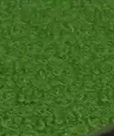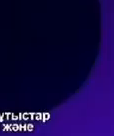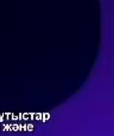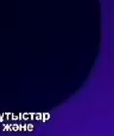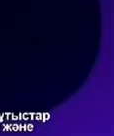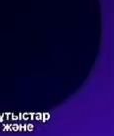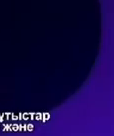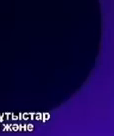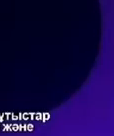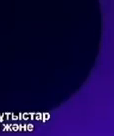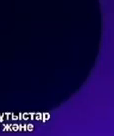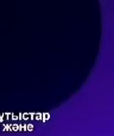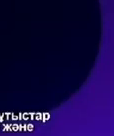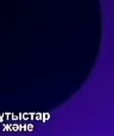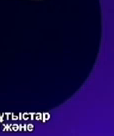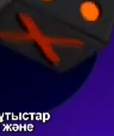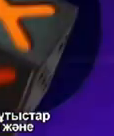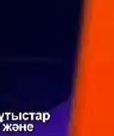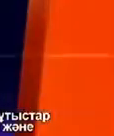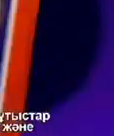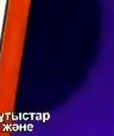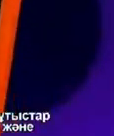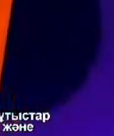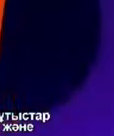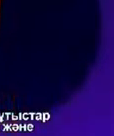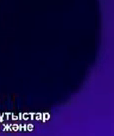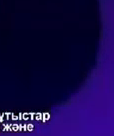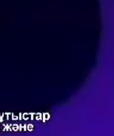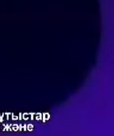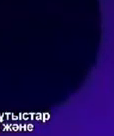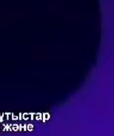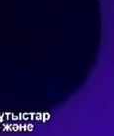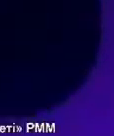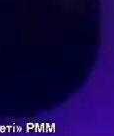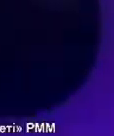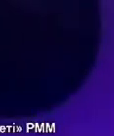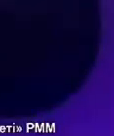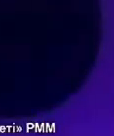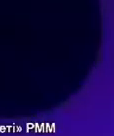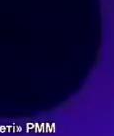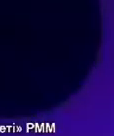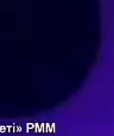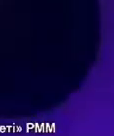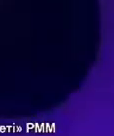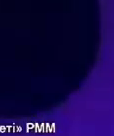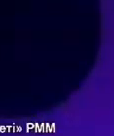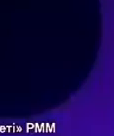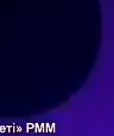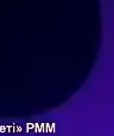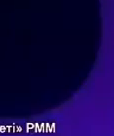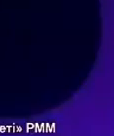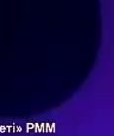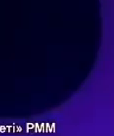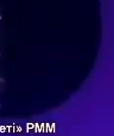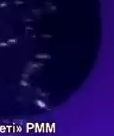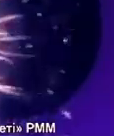болыңыздар. X5-ті ойнауды бастау оңай. Винлайн қосымшасын жүктеп алыңыз. 5 үздік матчтың нәтижелерін таңдаңыз.